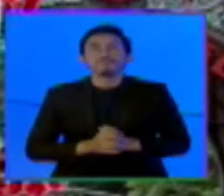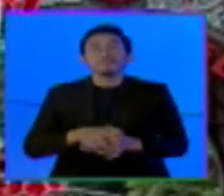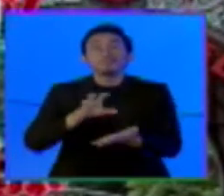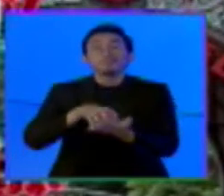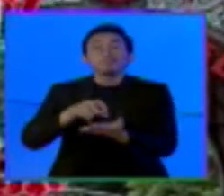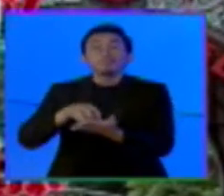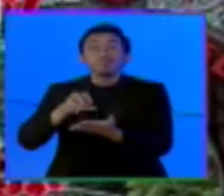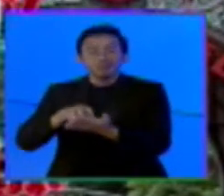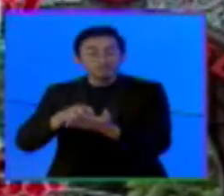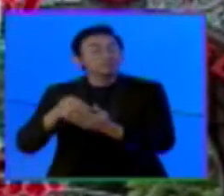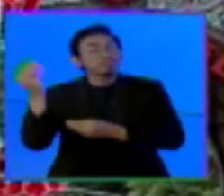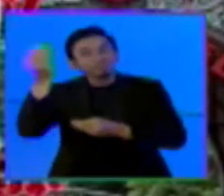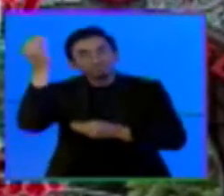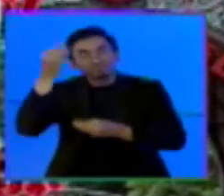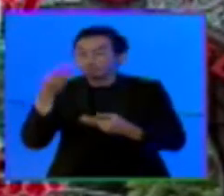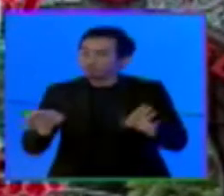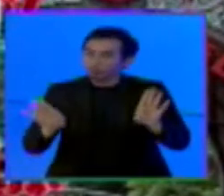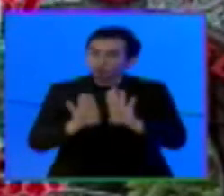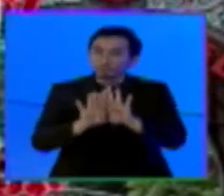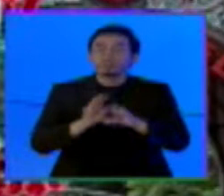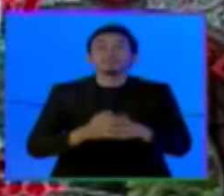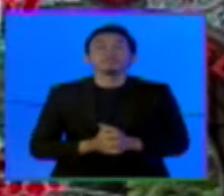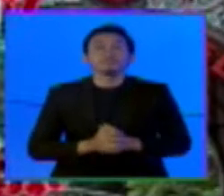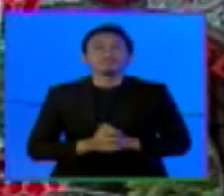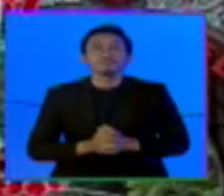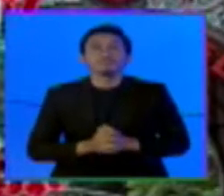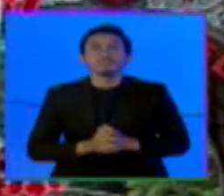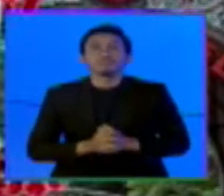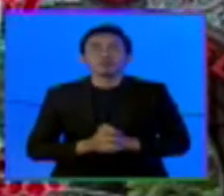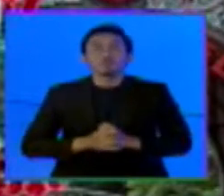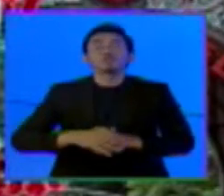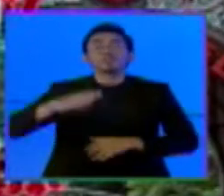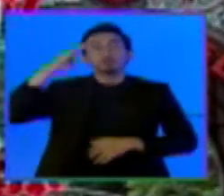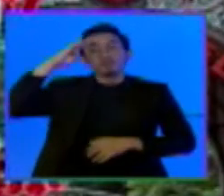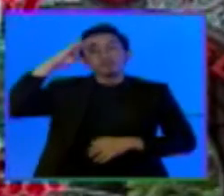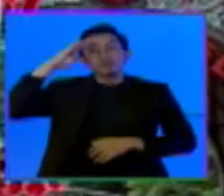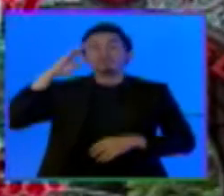pariwisata ditutup, upacara dan apel bersama di Balai Kota ditiadakan.